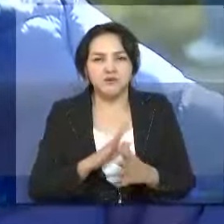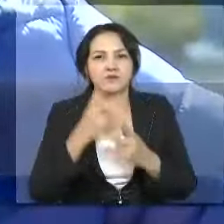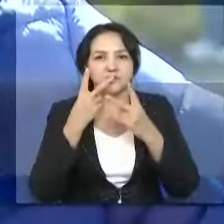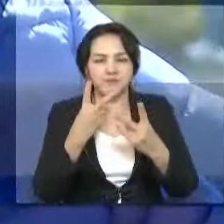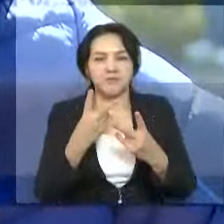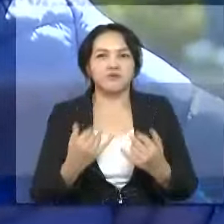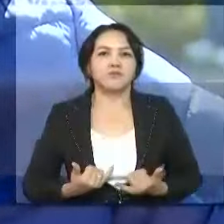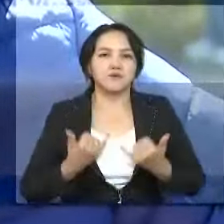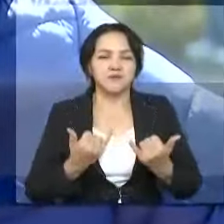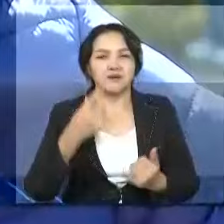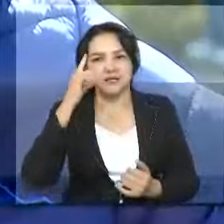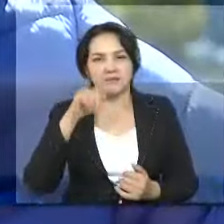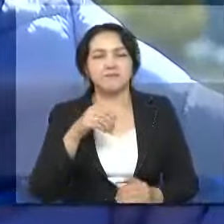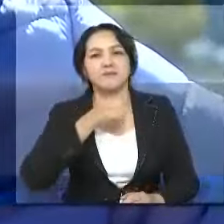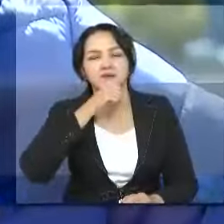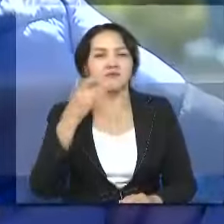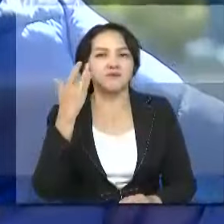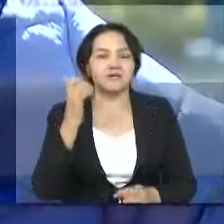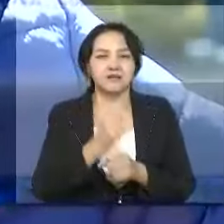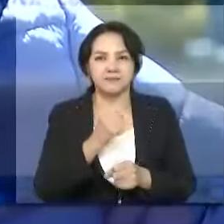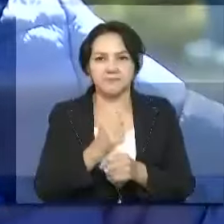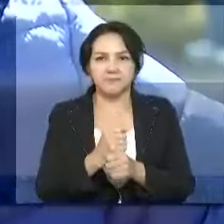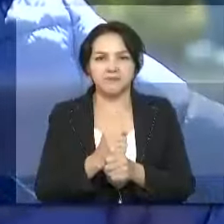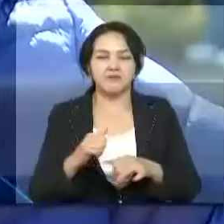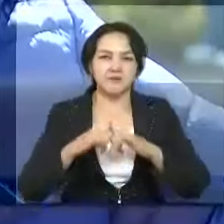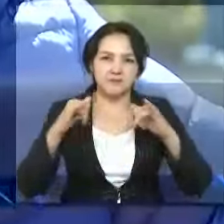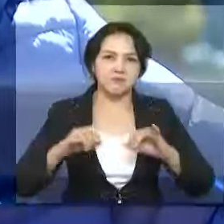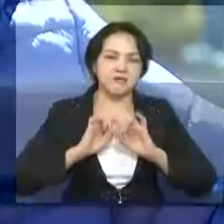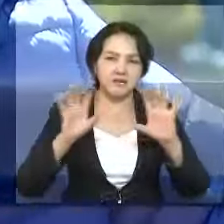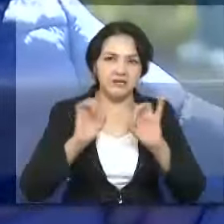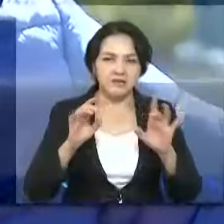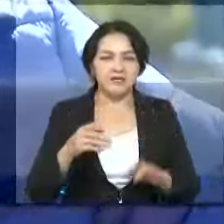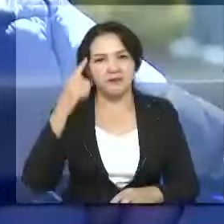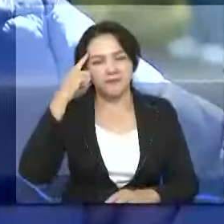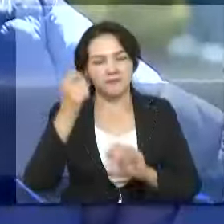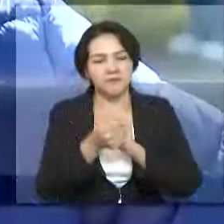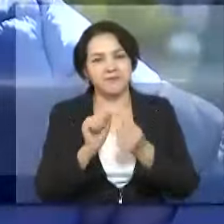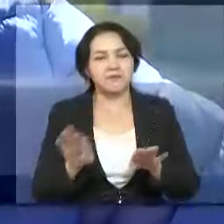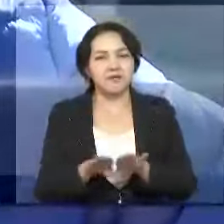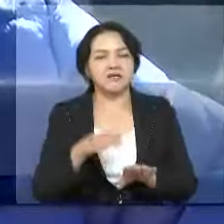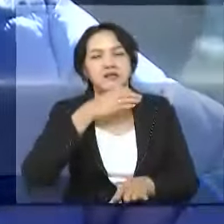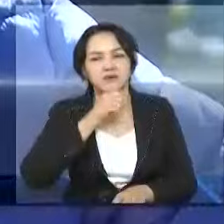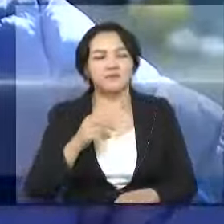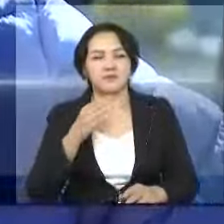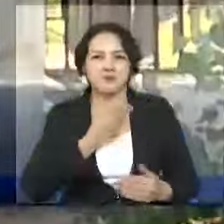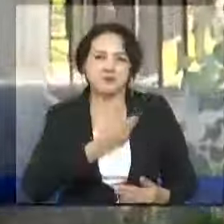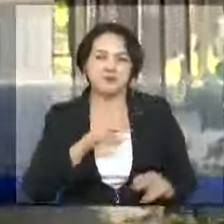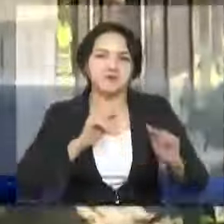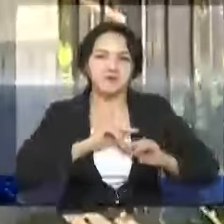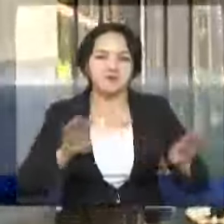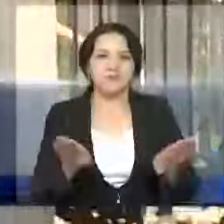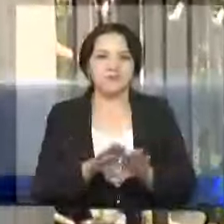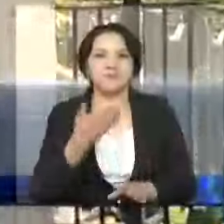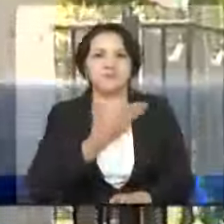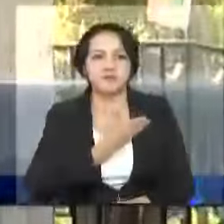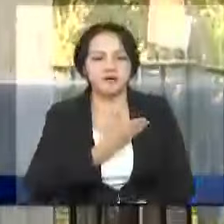көрсетілген құрмет деп білем. Атам үнемі жасаған ерліктерін үлгі етіп айтып отыратын. Мен де атам секілді елге қызмет еткім келеді. Ол